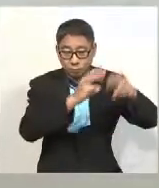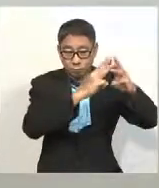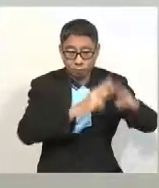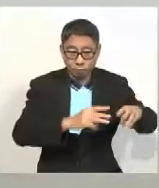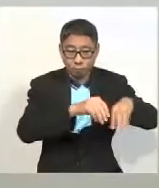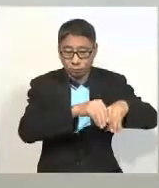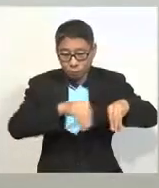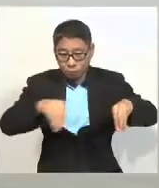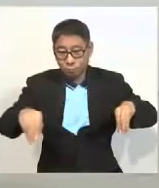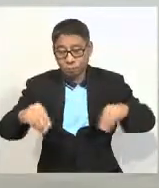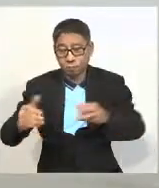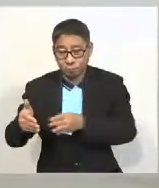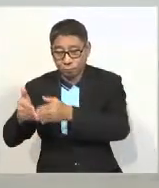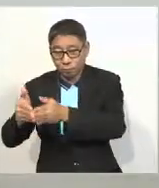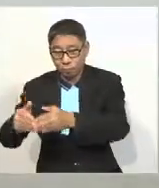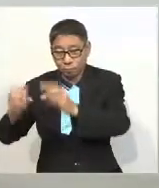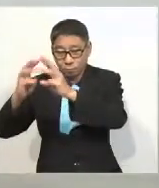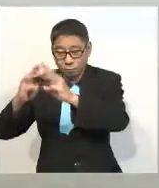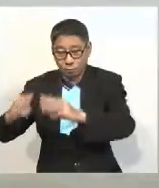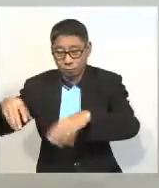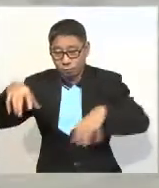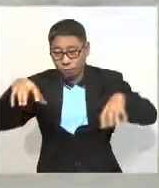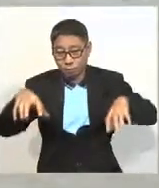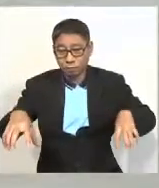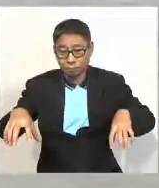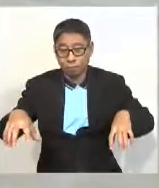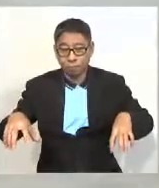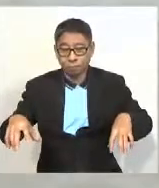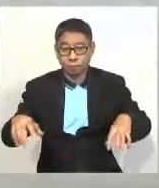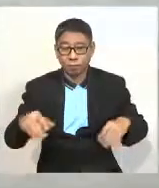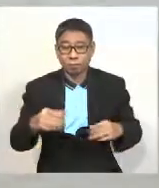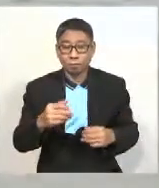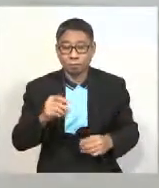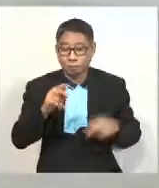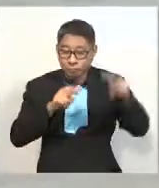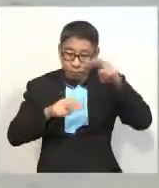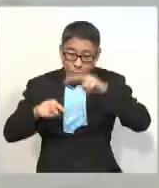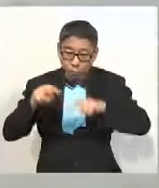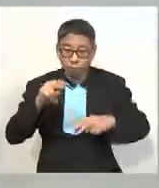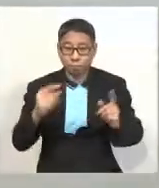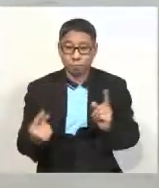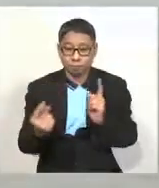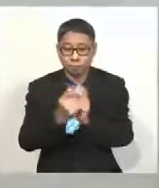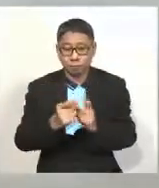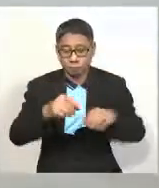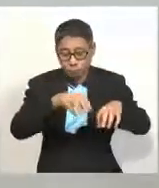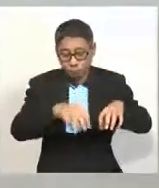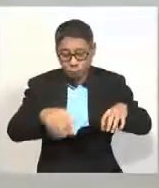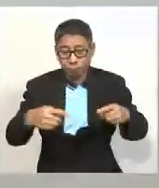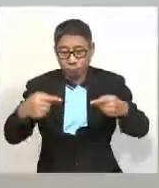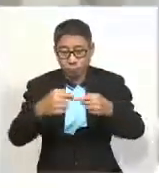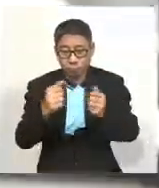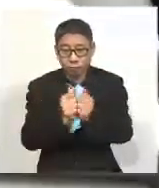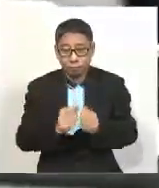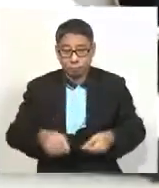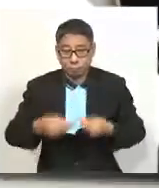ตดุสิตไปจนถึงท่าเรือพระอาทิตย์แขวงชนะสงครามจากการสำรวจก็พบว่ามีหลายจุดที่มีความเหมาะสม